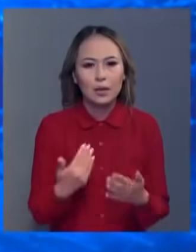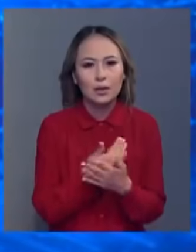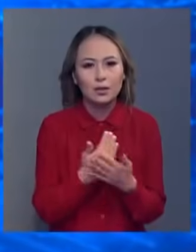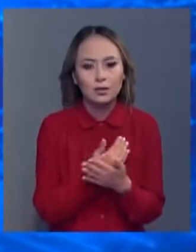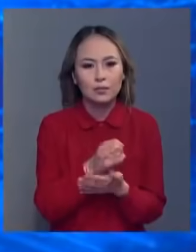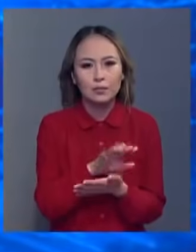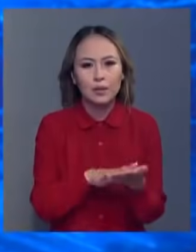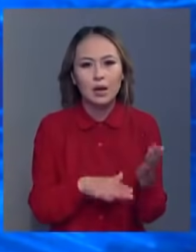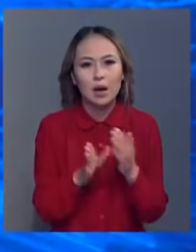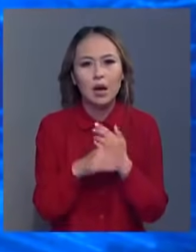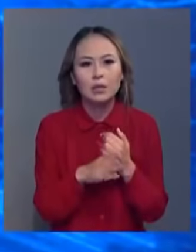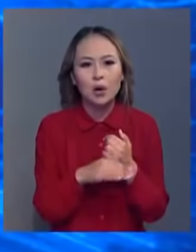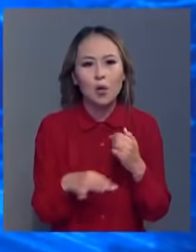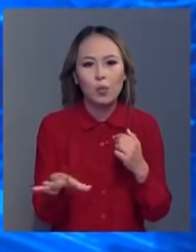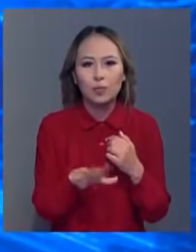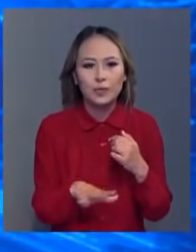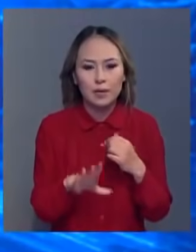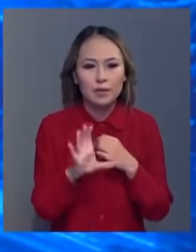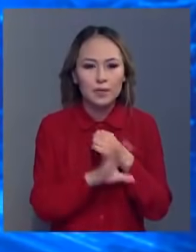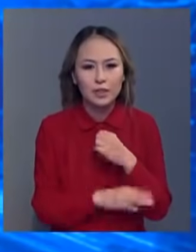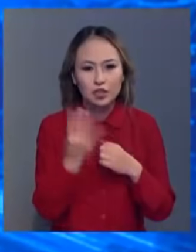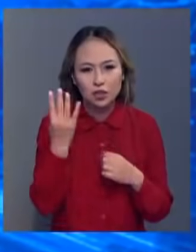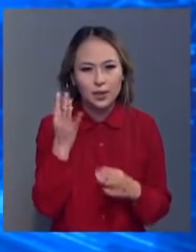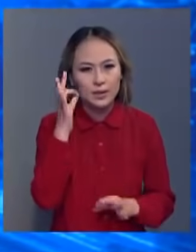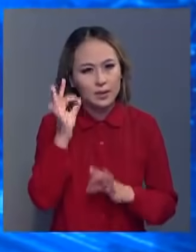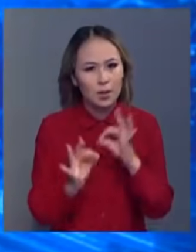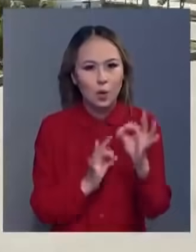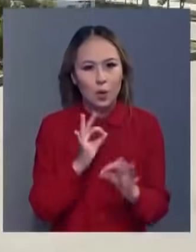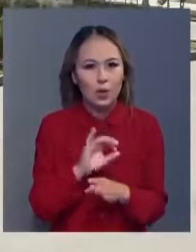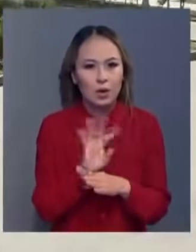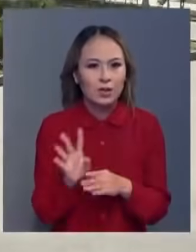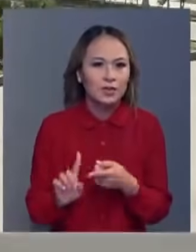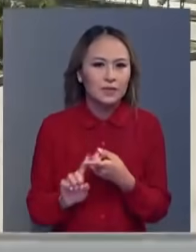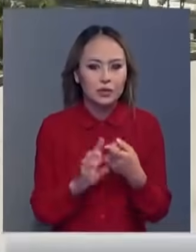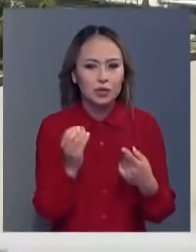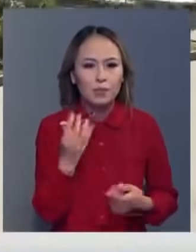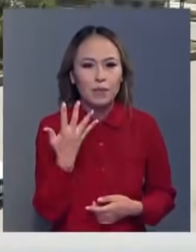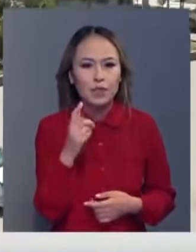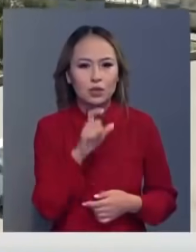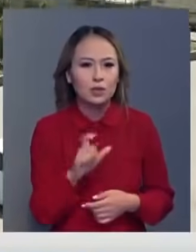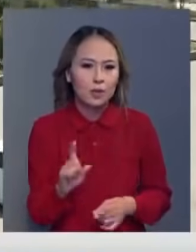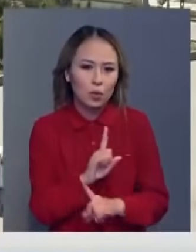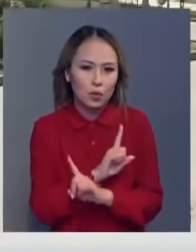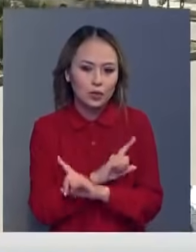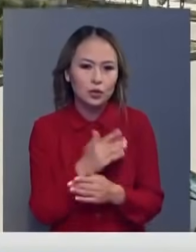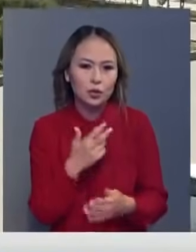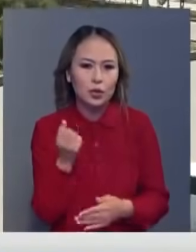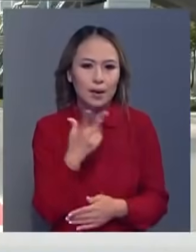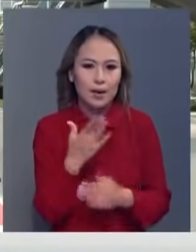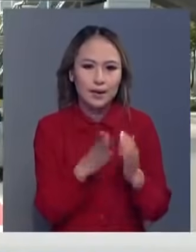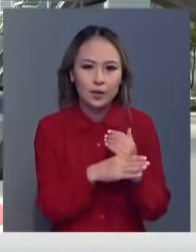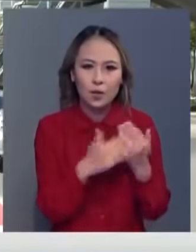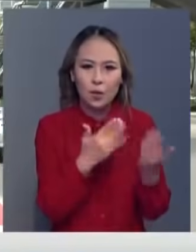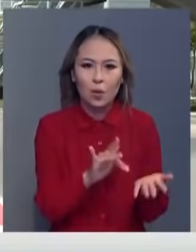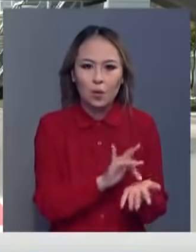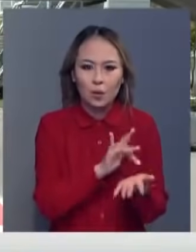Жаңалықтарымызды жалғастырамыз. Атырау облысында соңғы 4 тәулікте коронавирустан тағы 5 адам көз жұмды. Олардың үшеуі